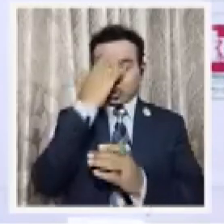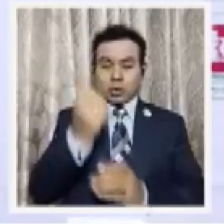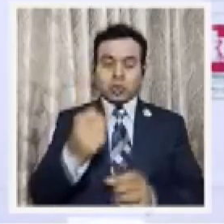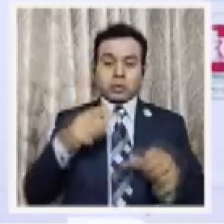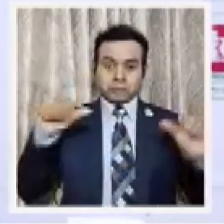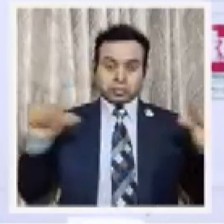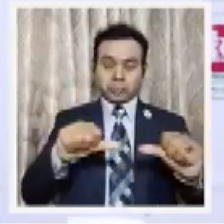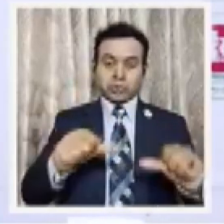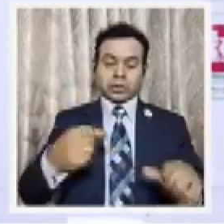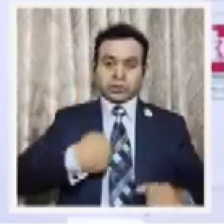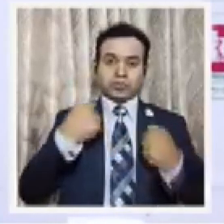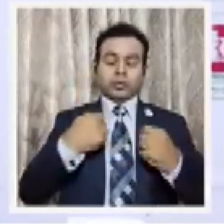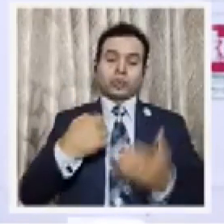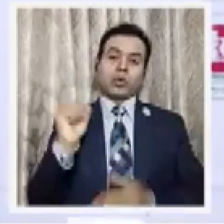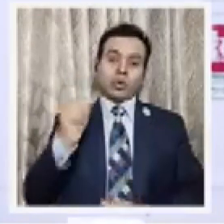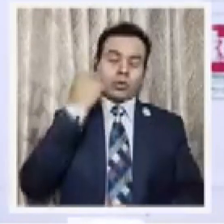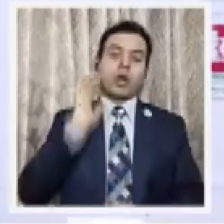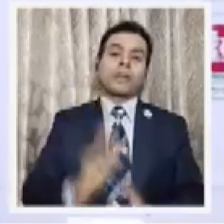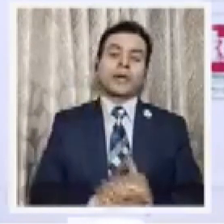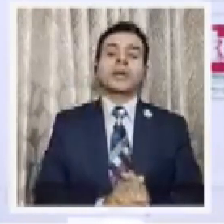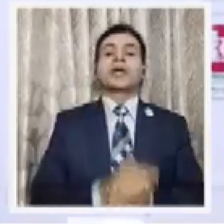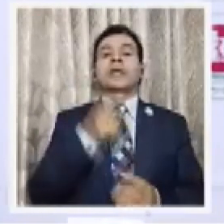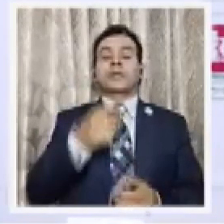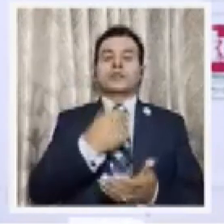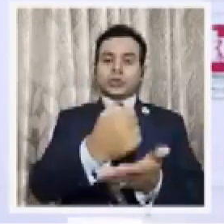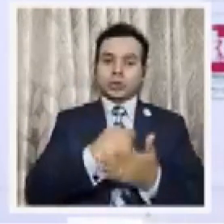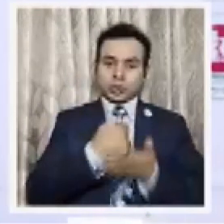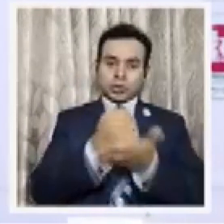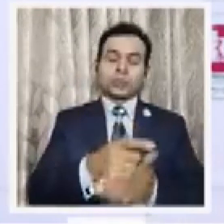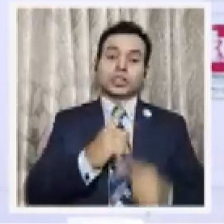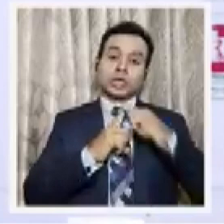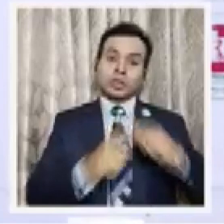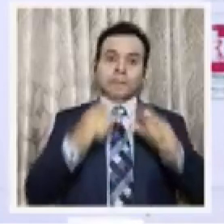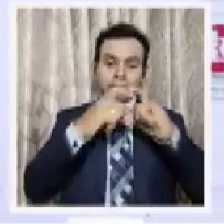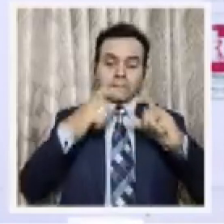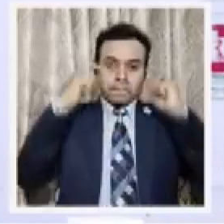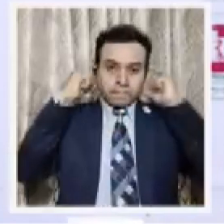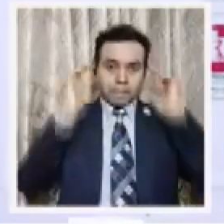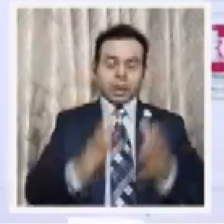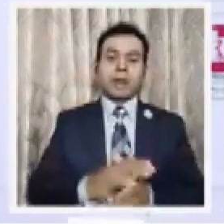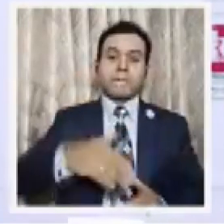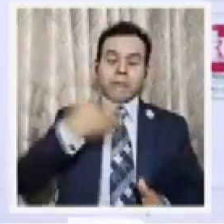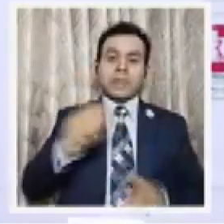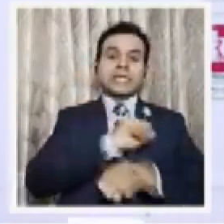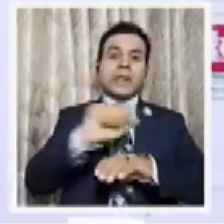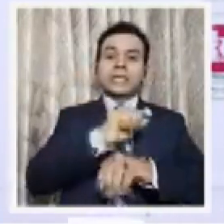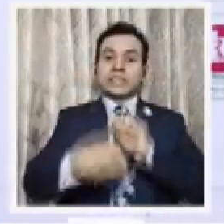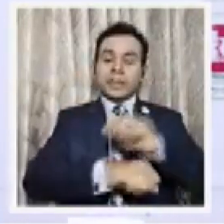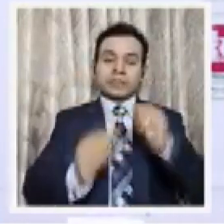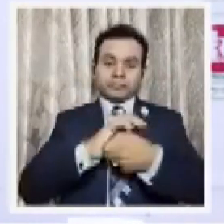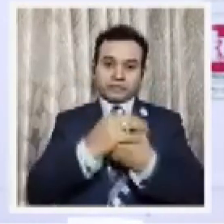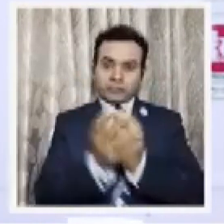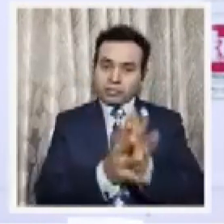সতর্ক থাকুন এবং রোগ প্রতিরোধে সহায়তা করুন। সঠিকভাবে মাস্ক পরুন